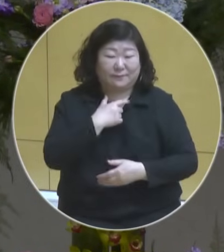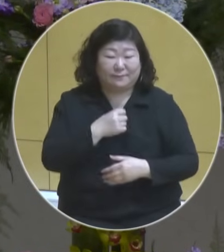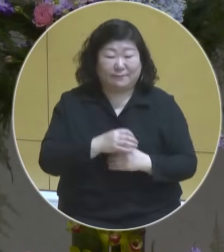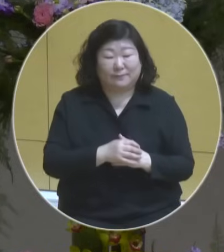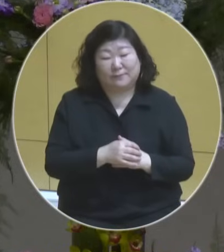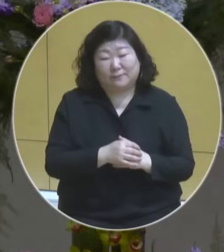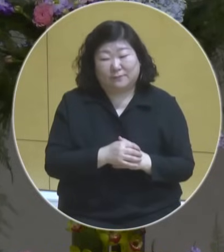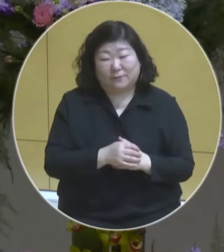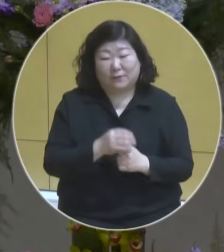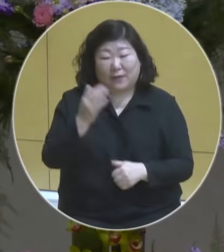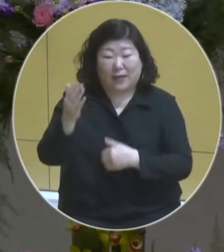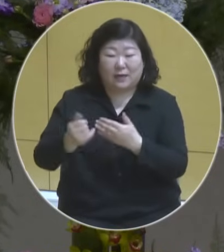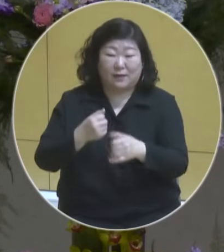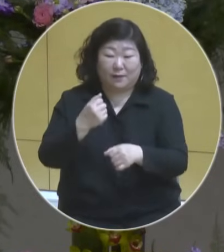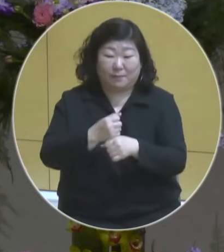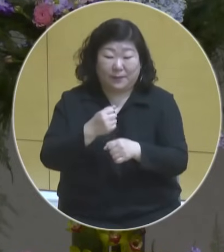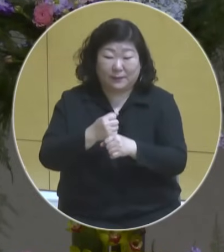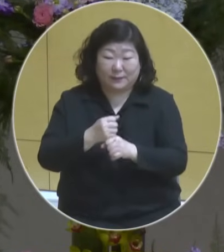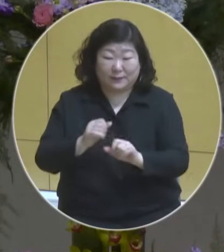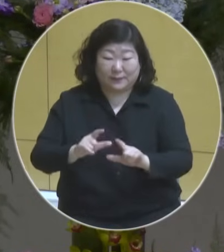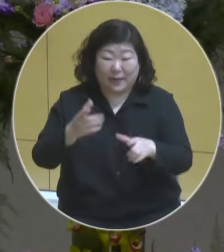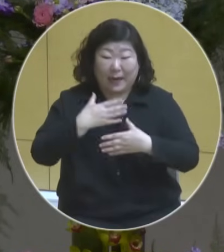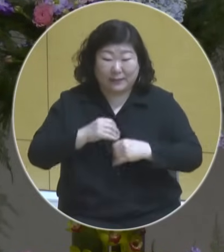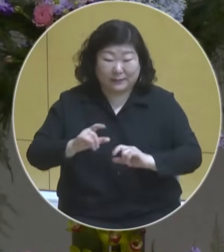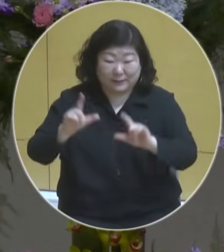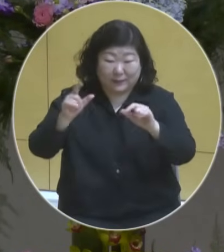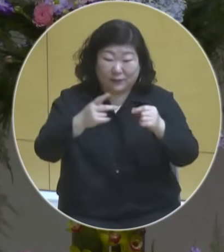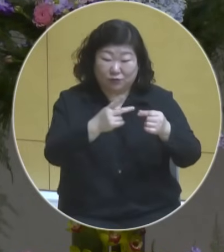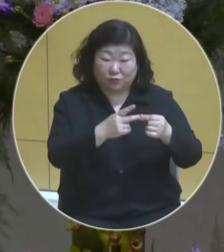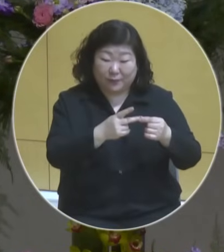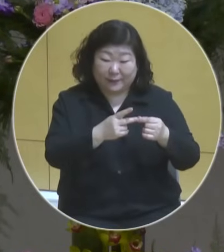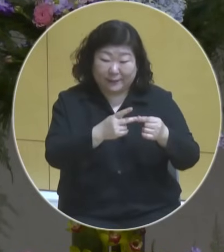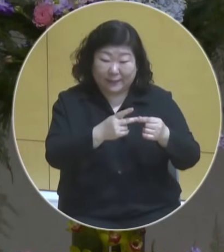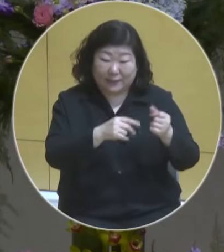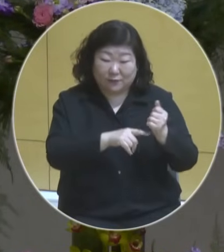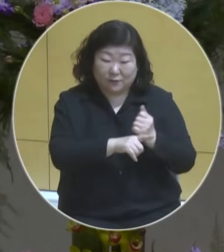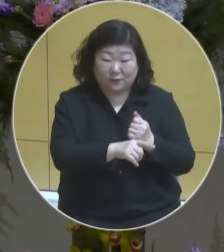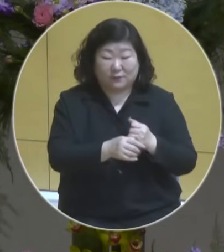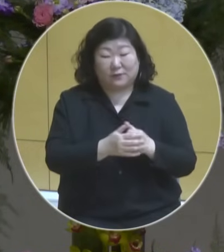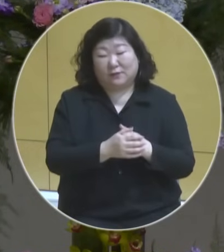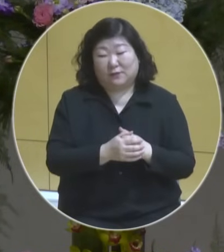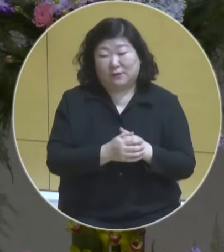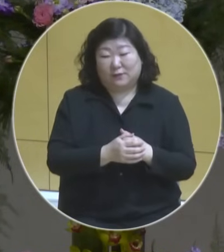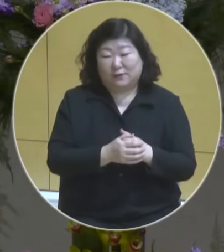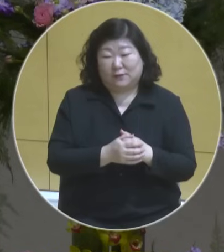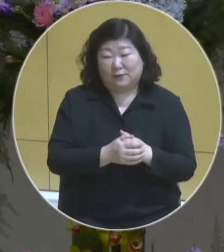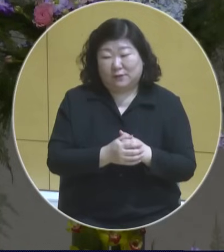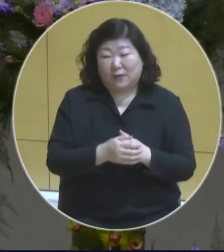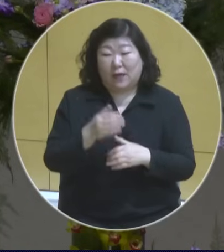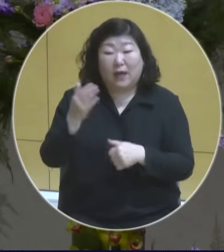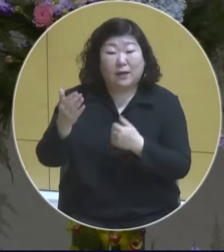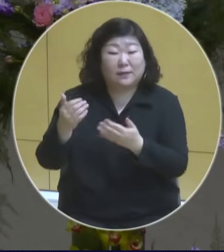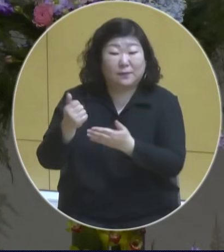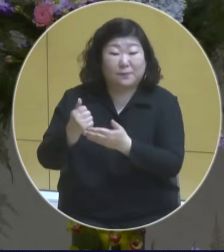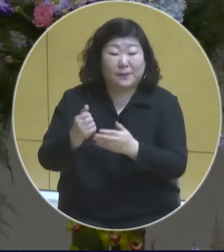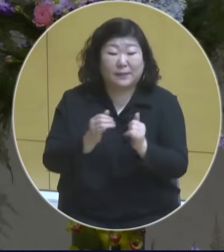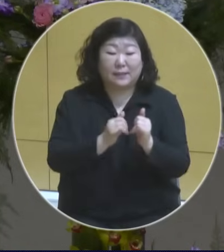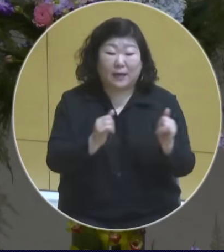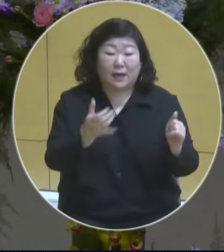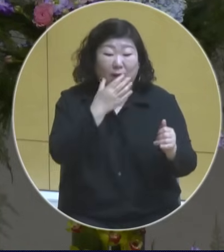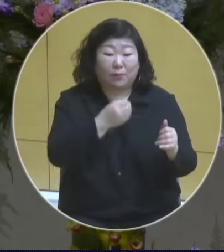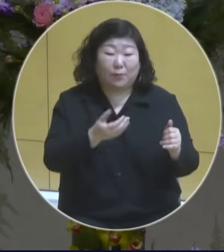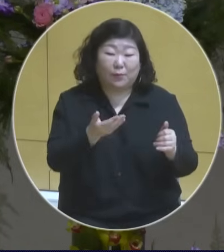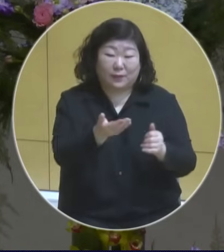하나님이 만드신 날이 안식일 두 번째 주님께서 안식일을 만드신 이유 중에 하나는 안식일은 하나님께서 인간을